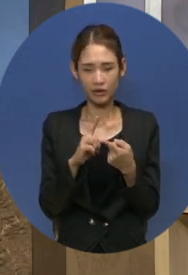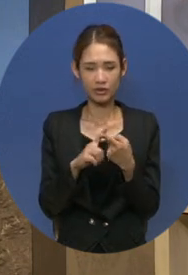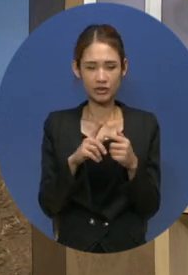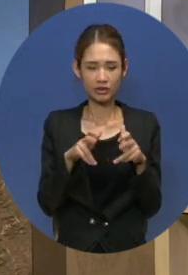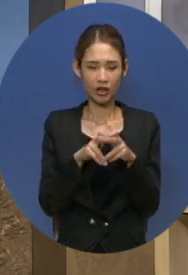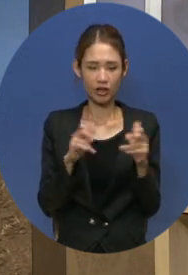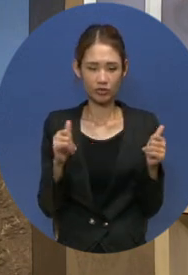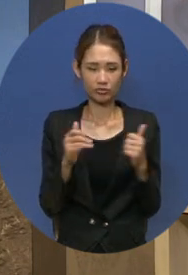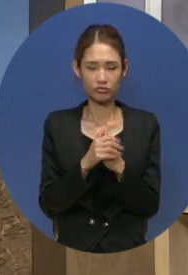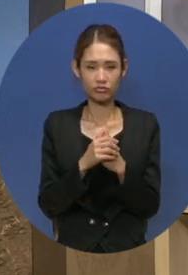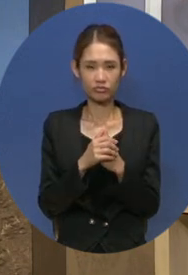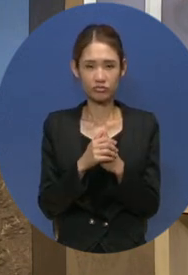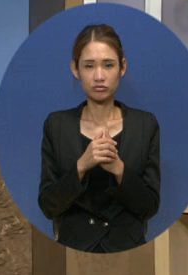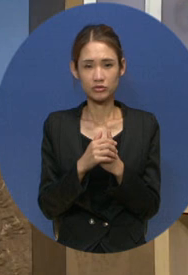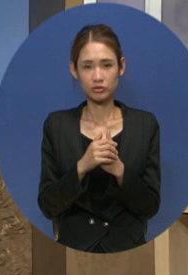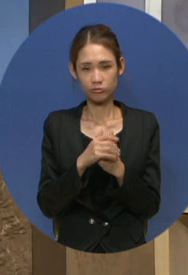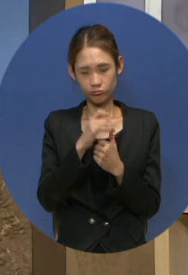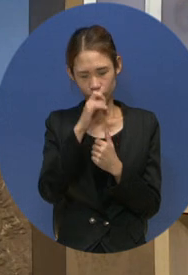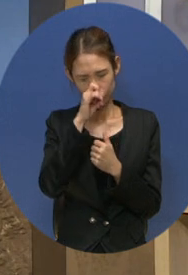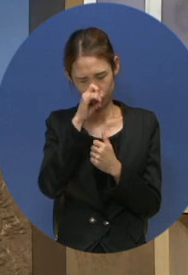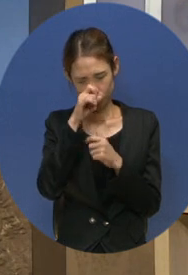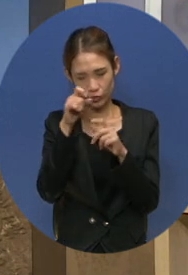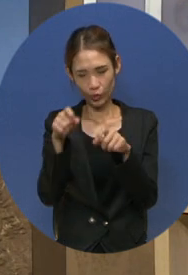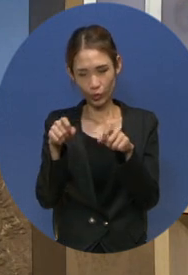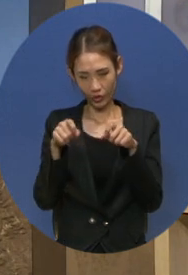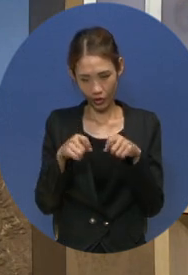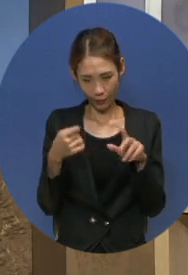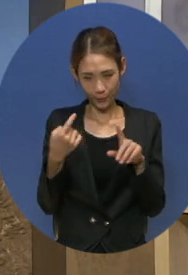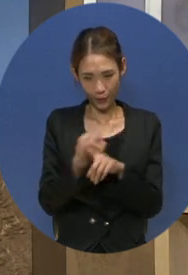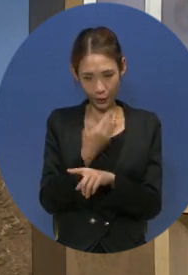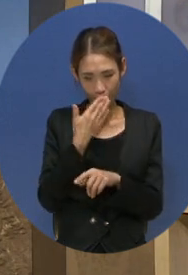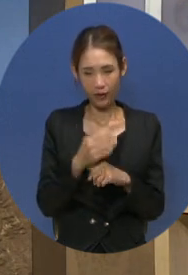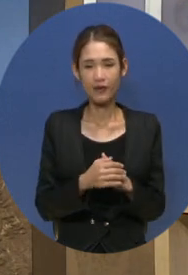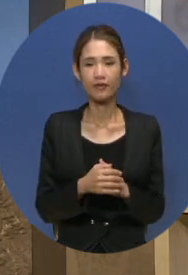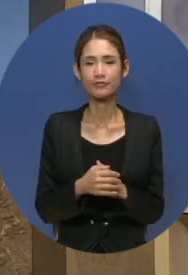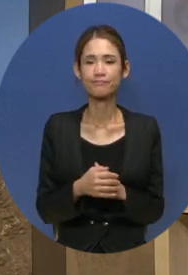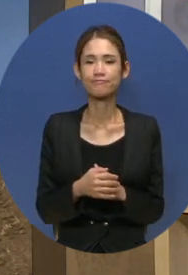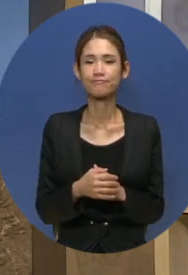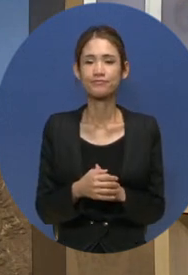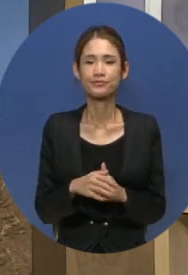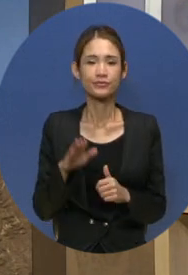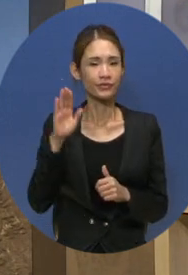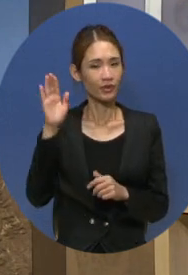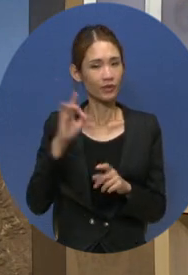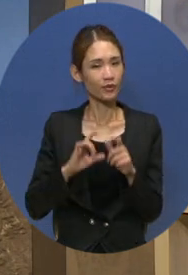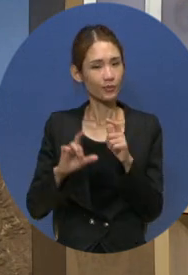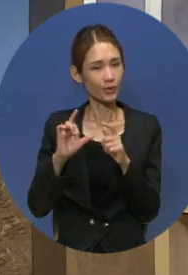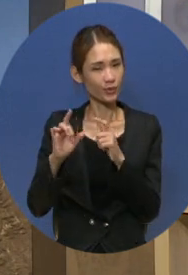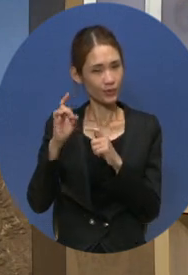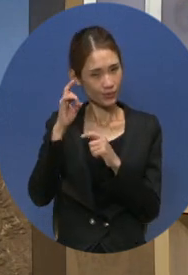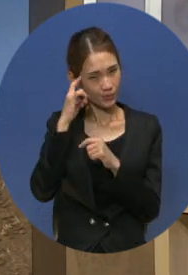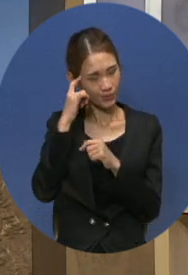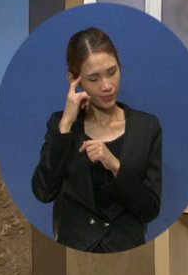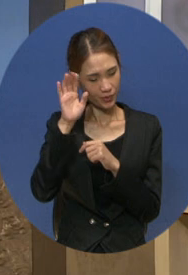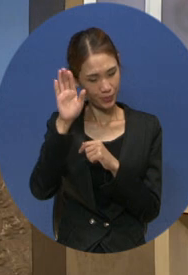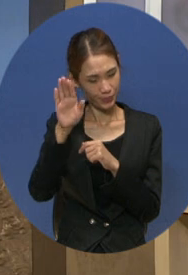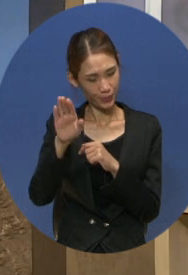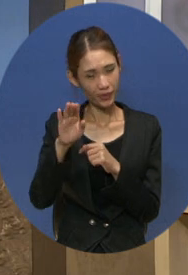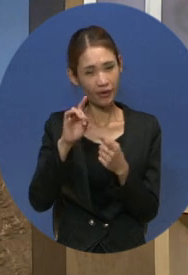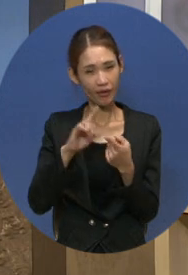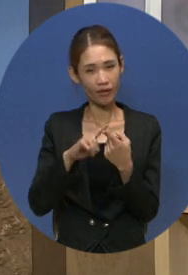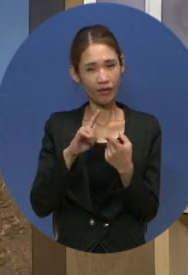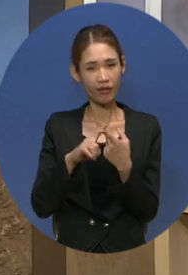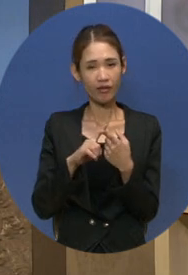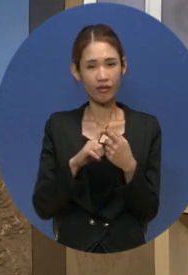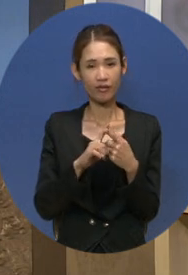장애인분들에게도 또 굉장히 좋게 예. 작용할 수도 있을 것 같다는 그런 생각이 예. 듭니다. 차차 제가 생각해 보건데 미래에는 이